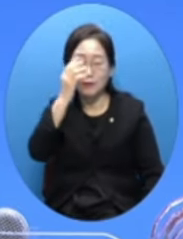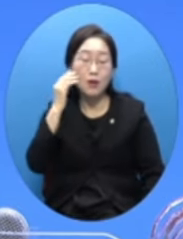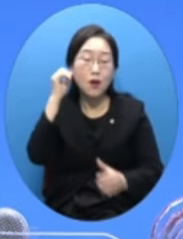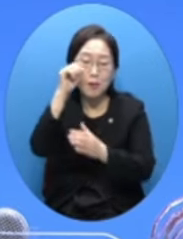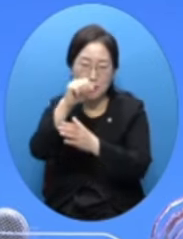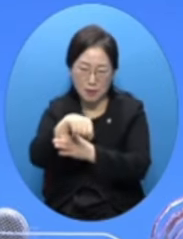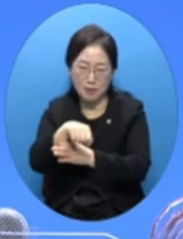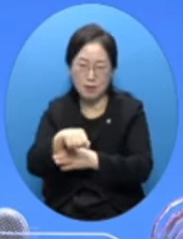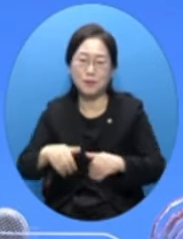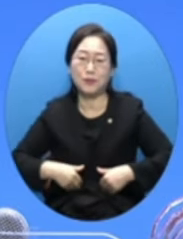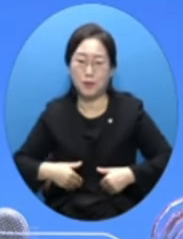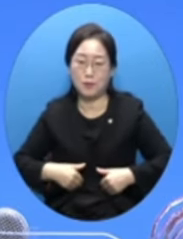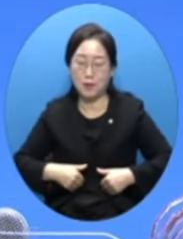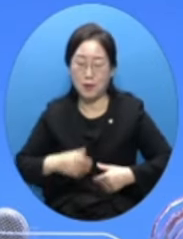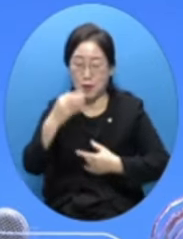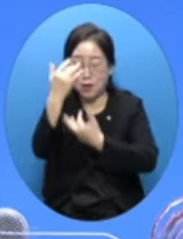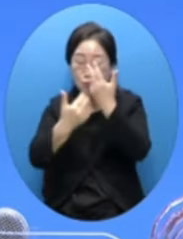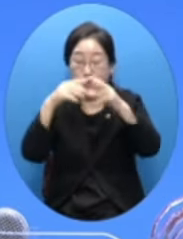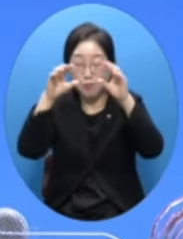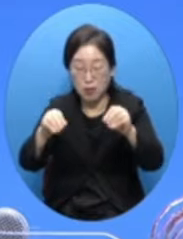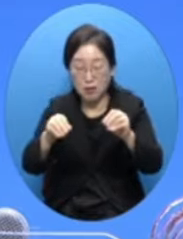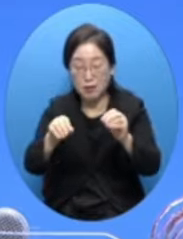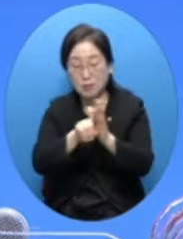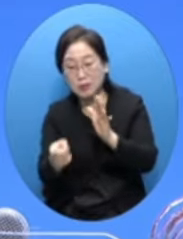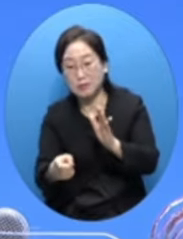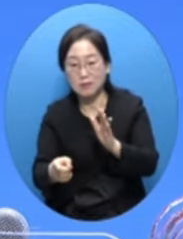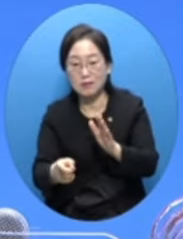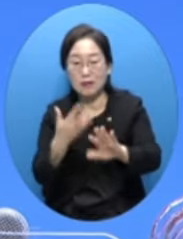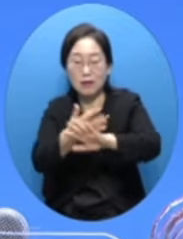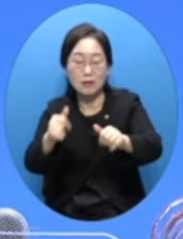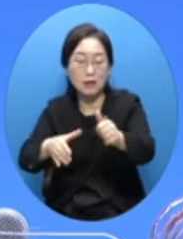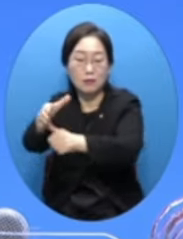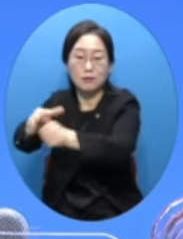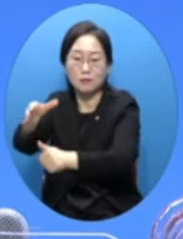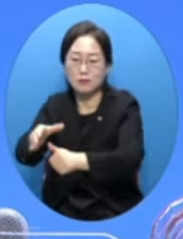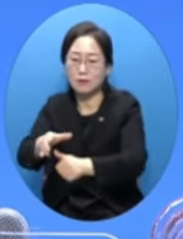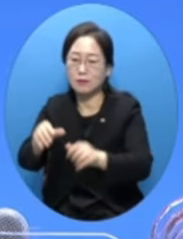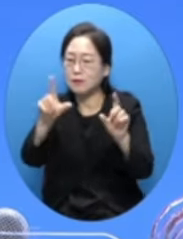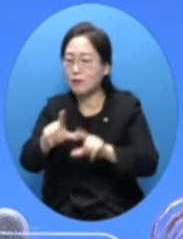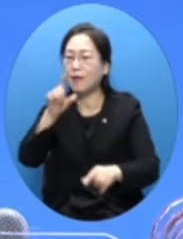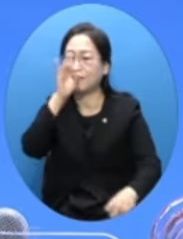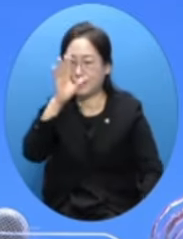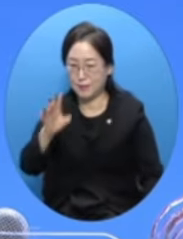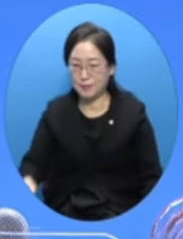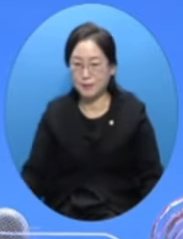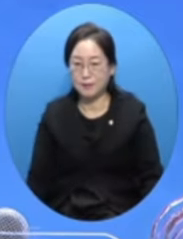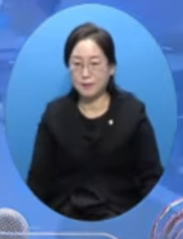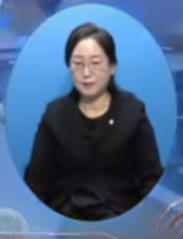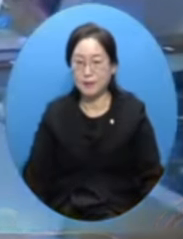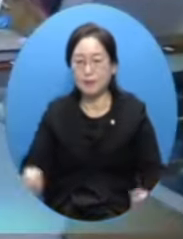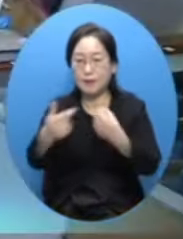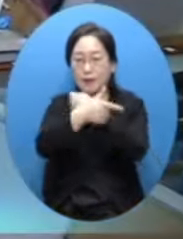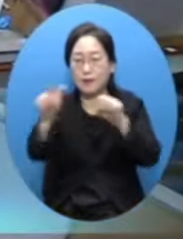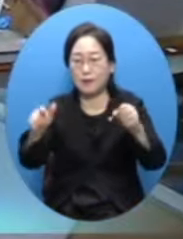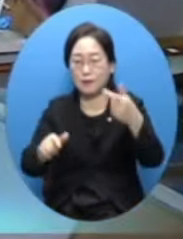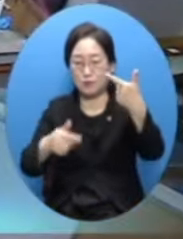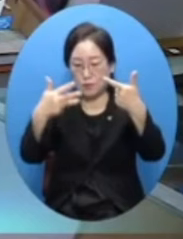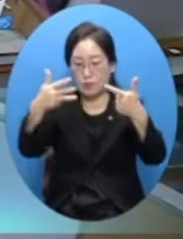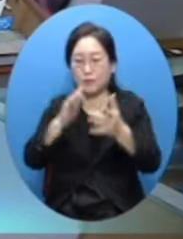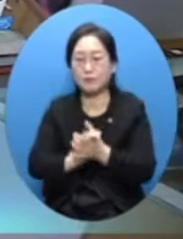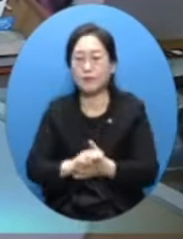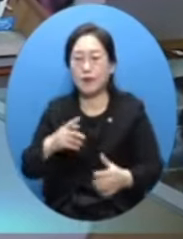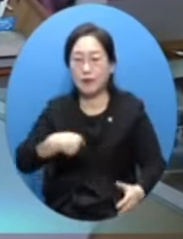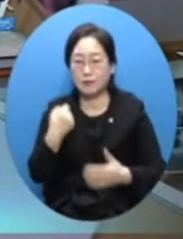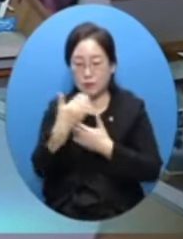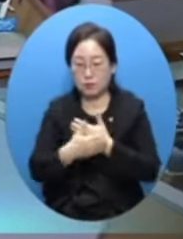꺼져서 사람들에게 피해를 입히는 그런 인생을 살아가면 절대 안 되는 것입니다. 갈라디아서 6장 8절은 말씀합니다.